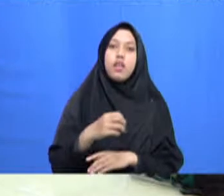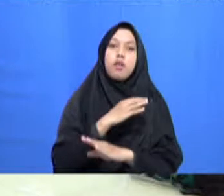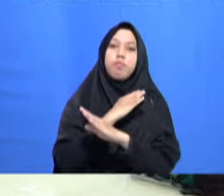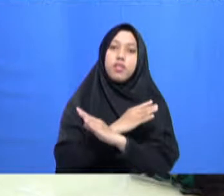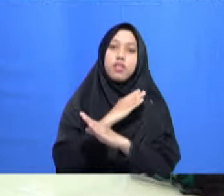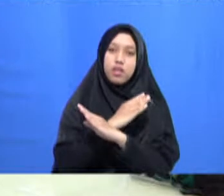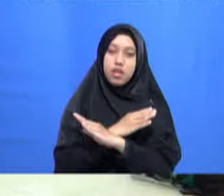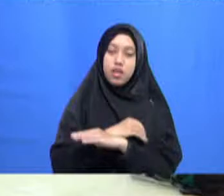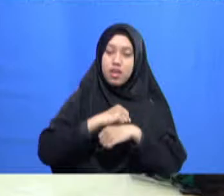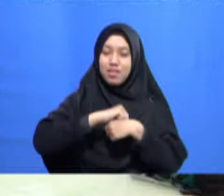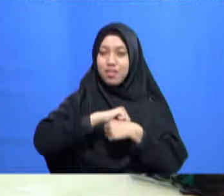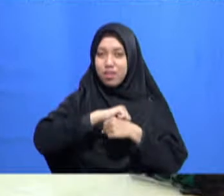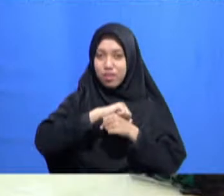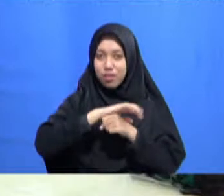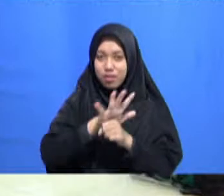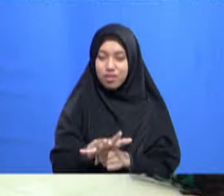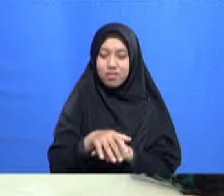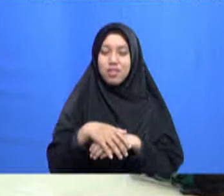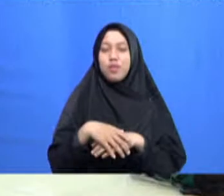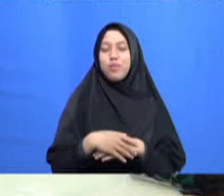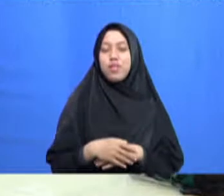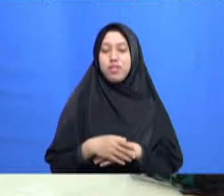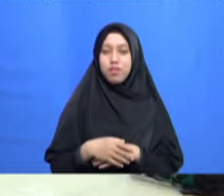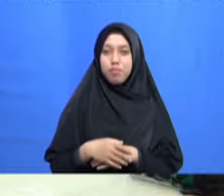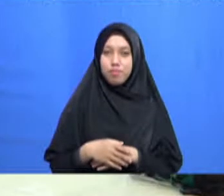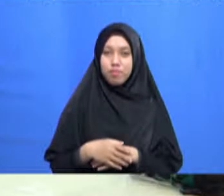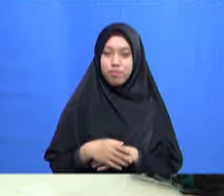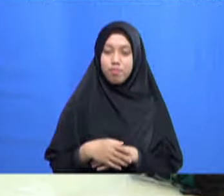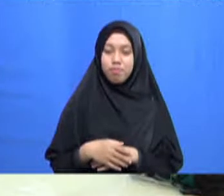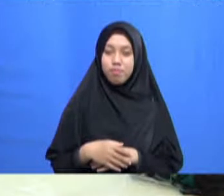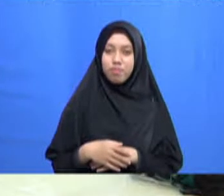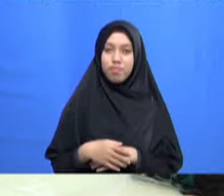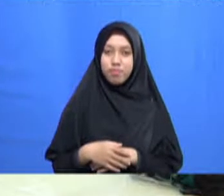penanganan pencegahan dan pengendalian coronavirus